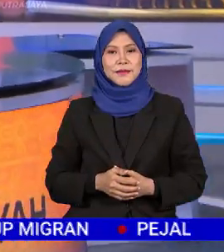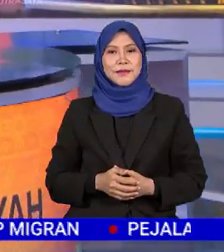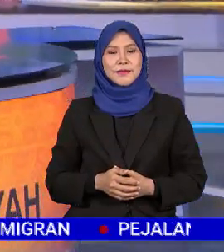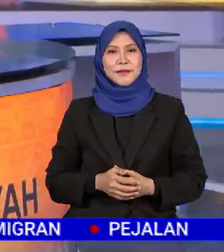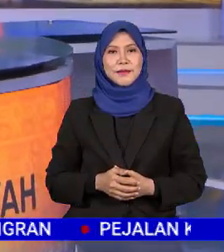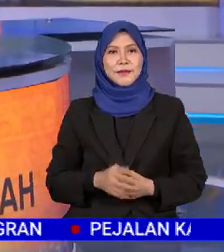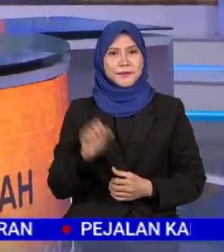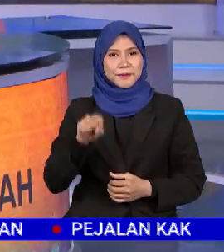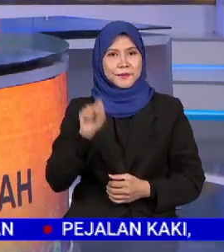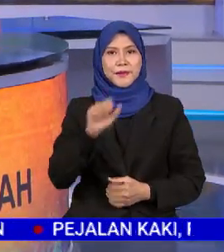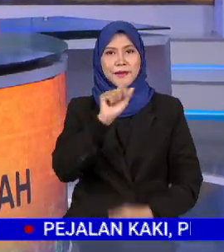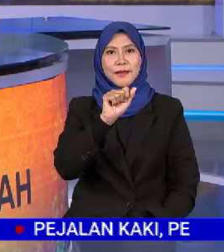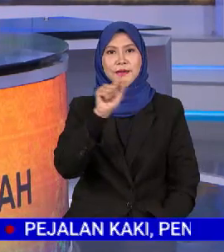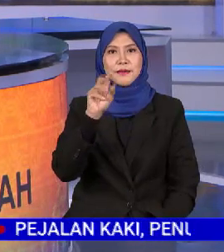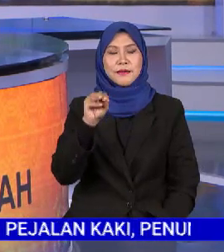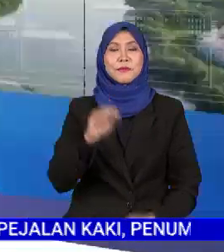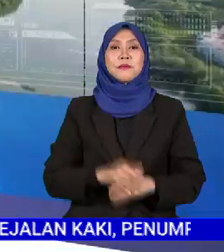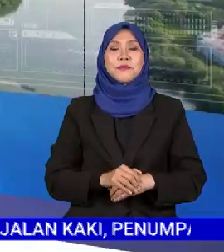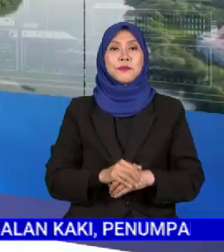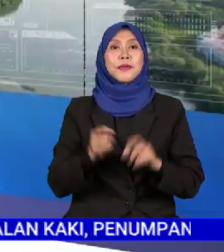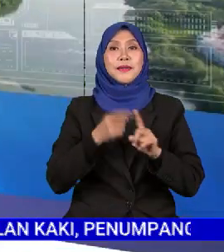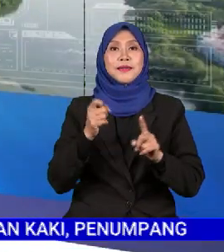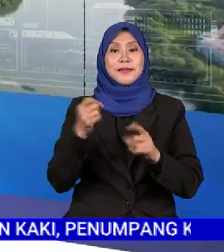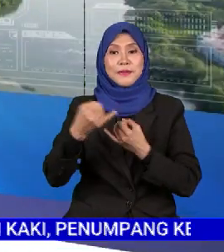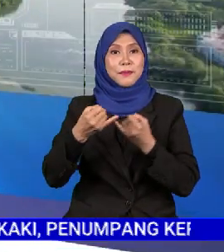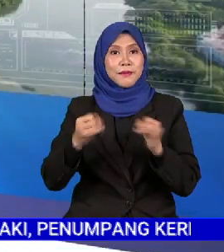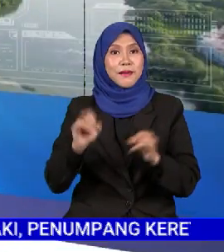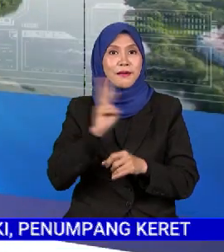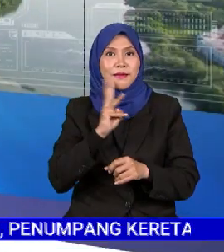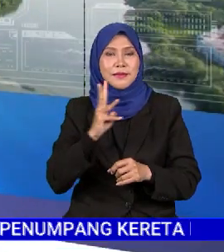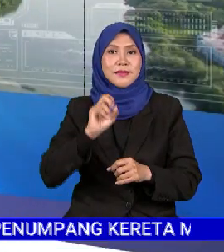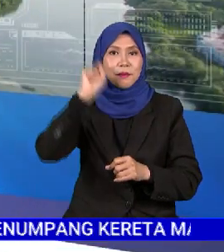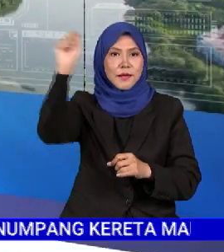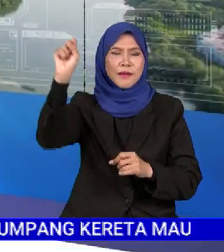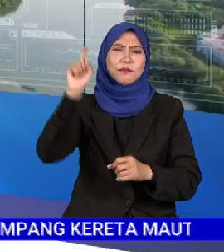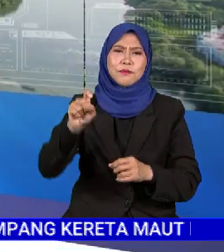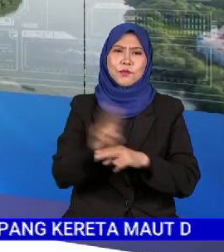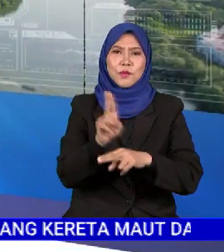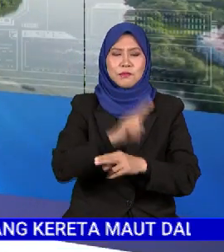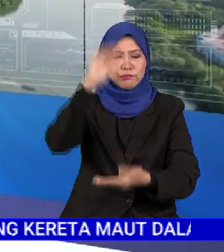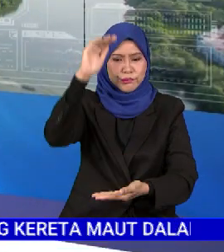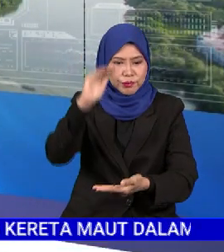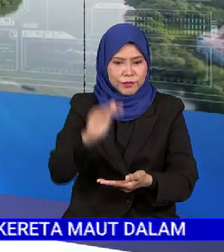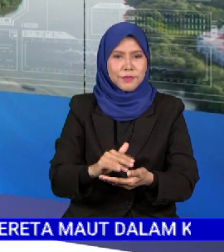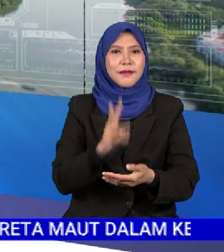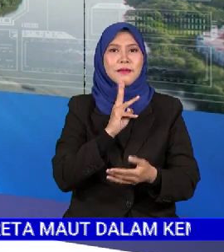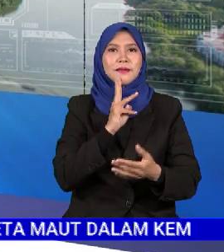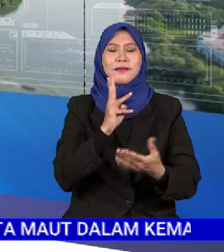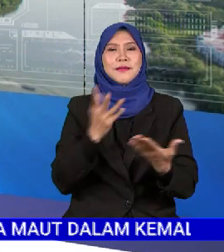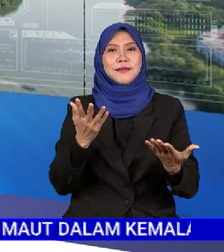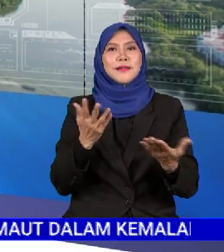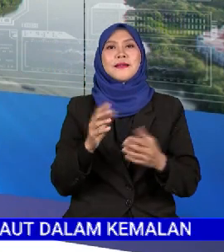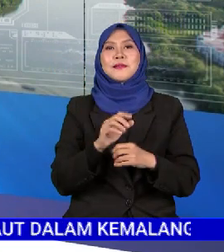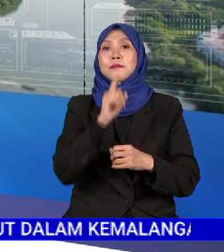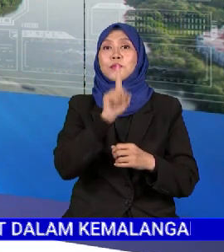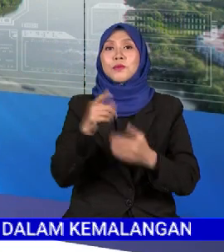Ya, Azam. Kaki tangan Jabatan Air Negeri Sabah diingatkan semula agar berusaha meminimalkan gangguan bekalan air di negeri ini